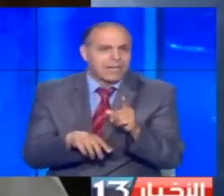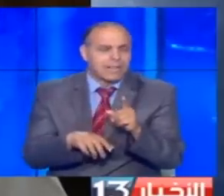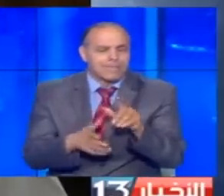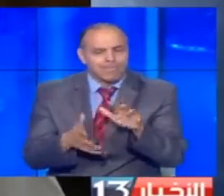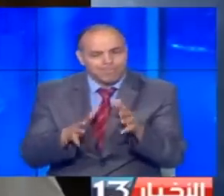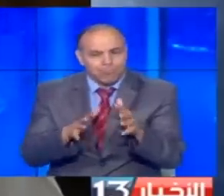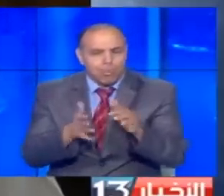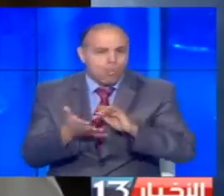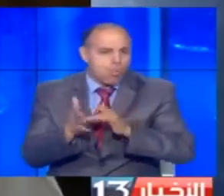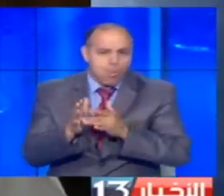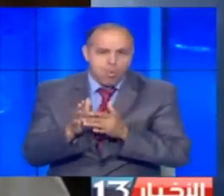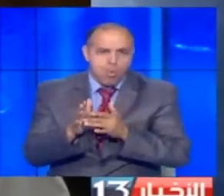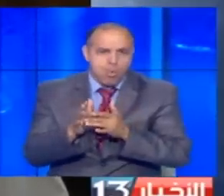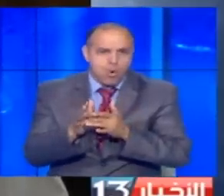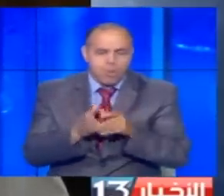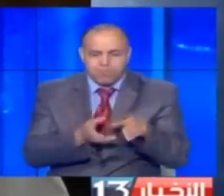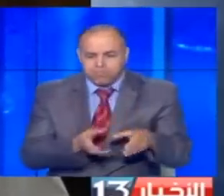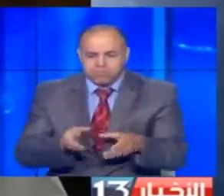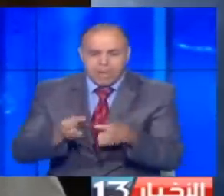كل القنوات